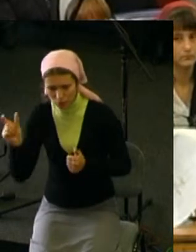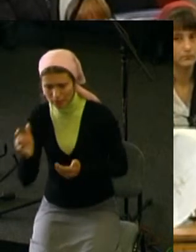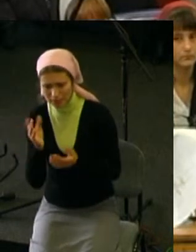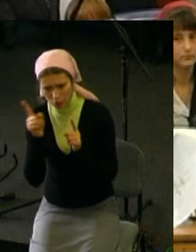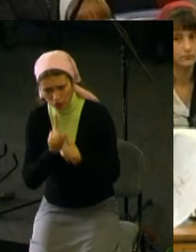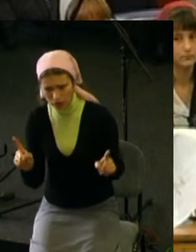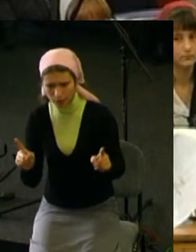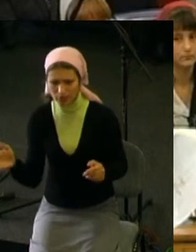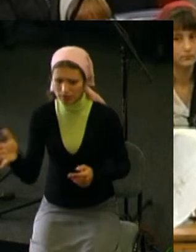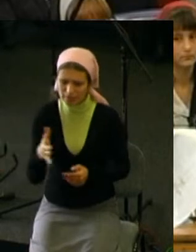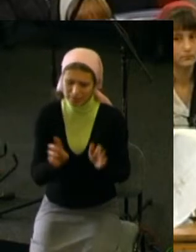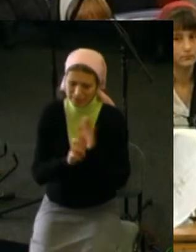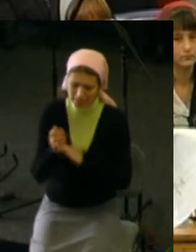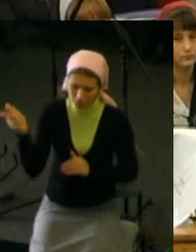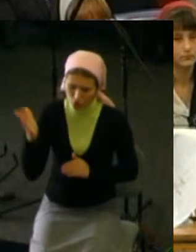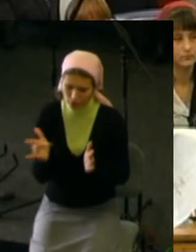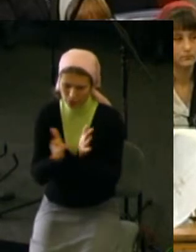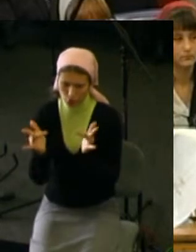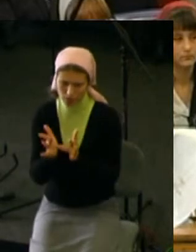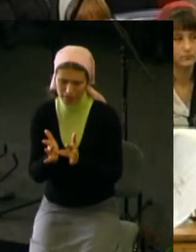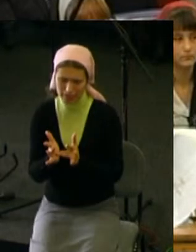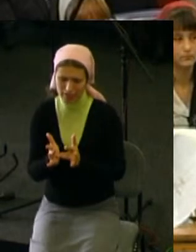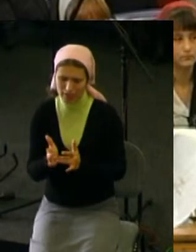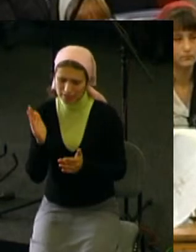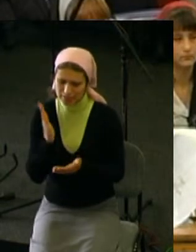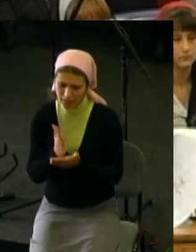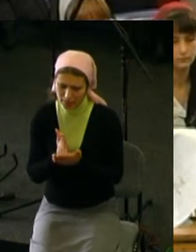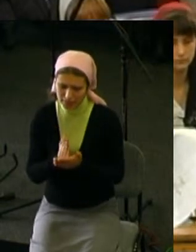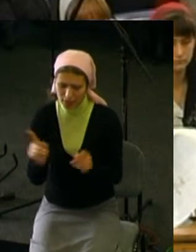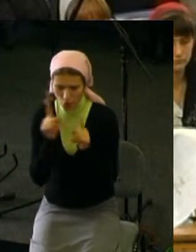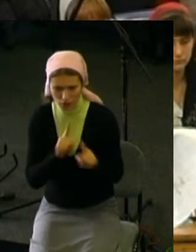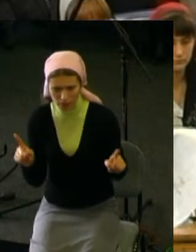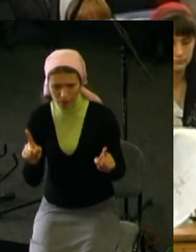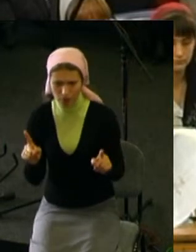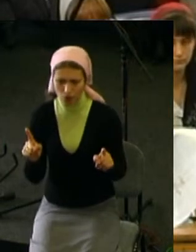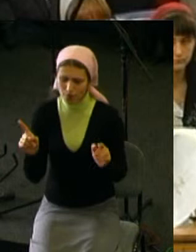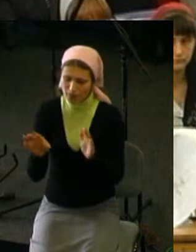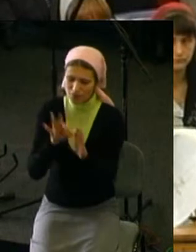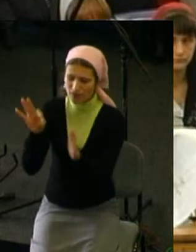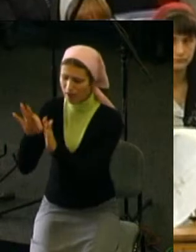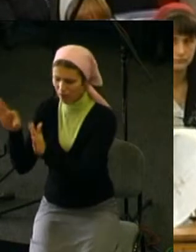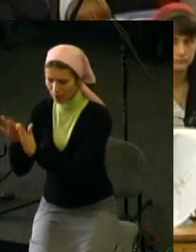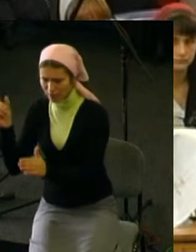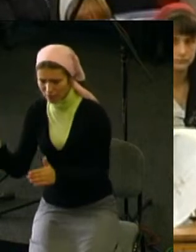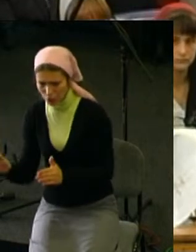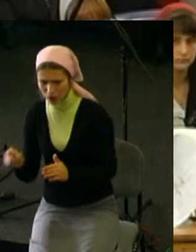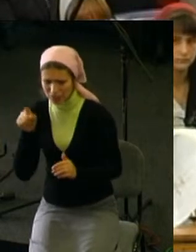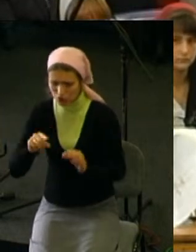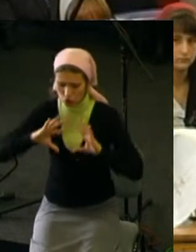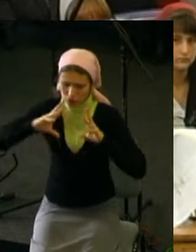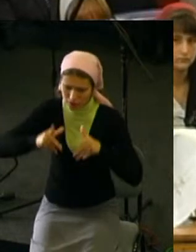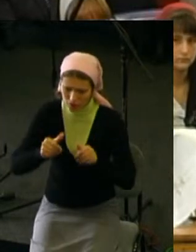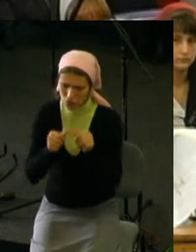особливість церкви Господа Ісуса Христа це є особливо вибрані люди вибрані з цього